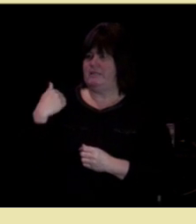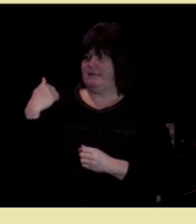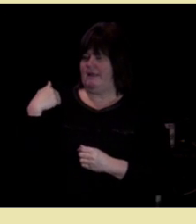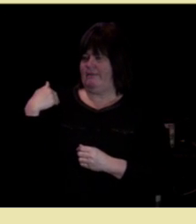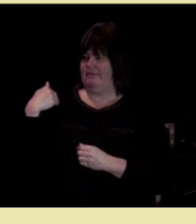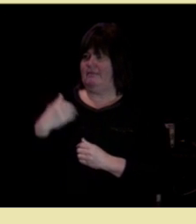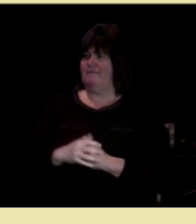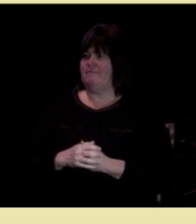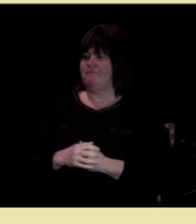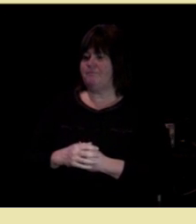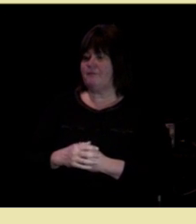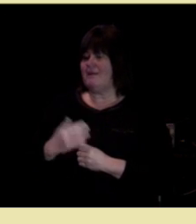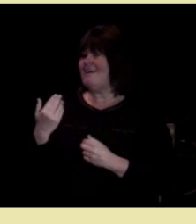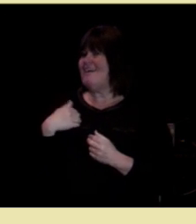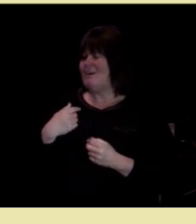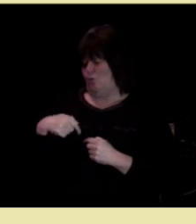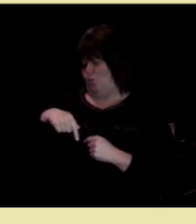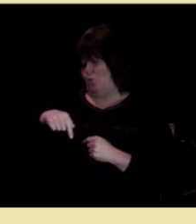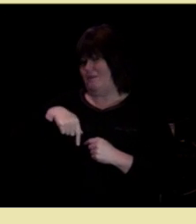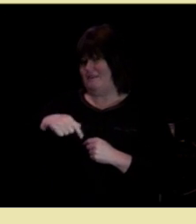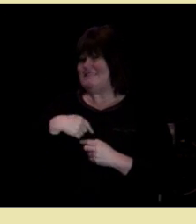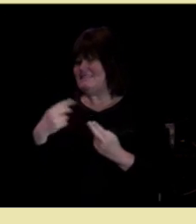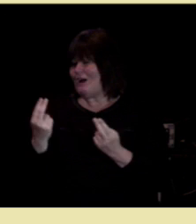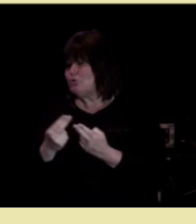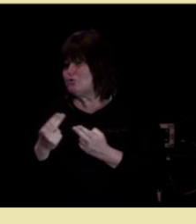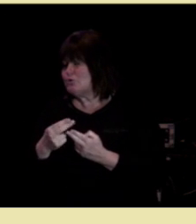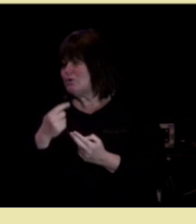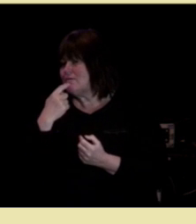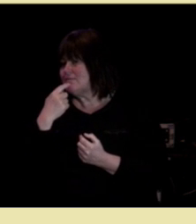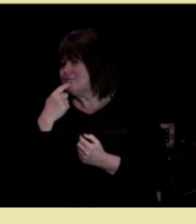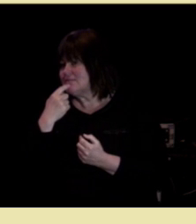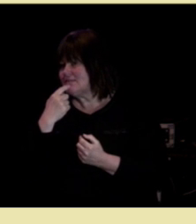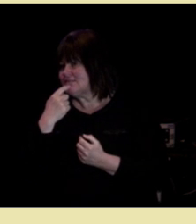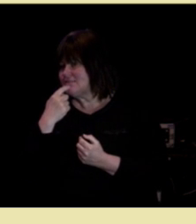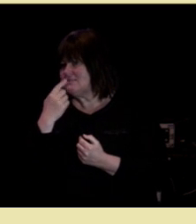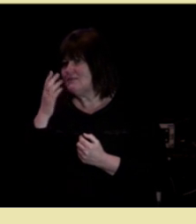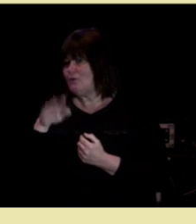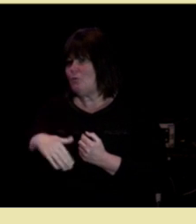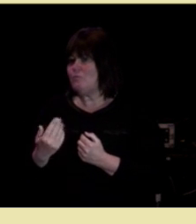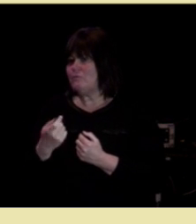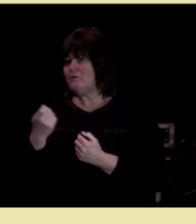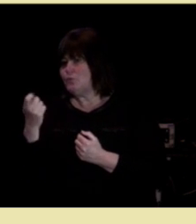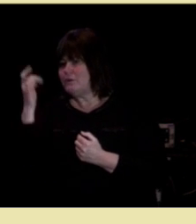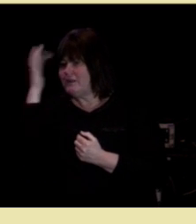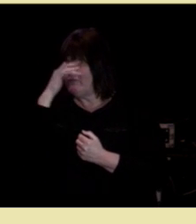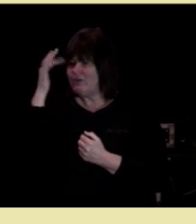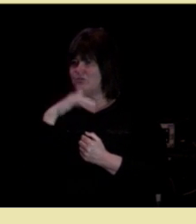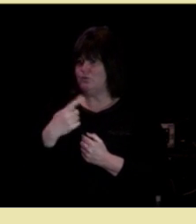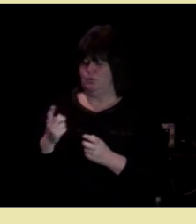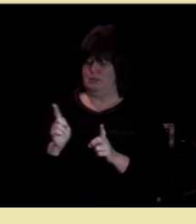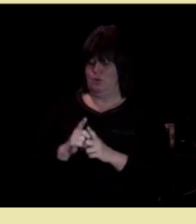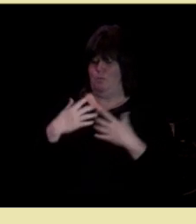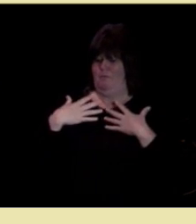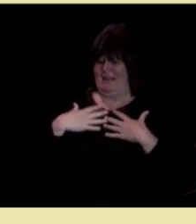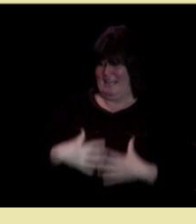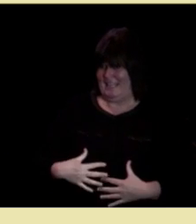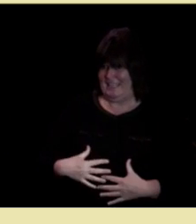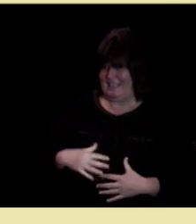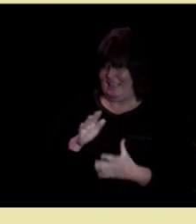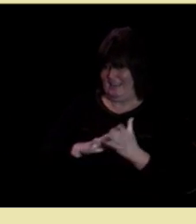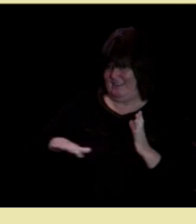Underveis. Vi har også kommet med både noen refleksjoner som kliniker I feltet gjennom mange år,